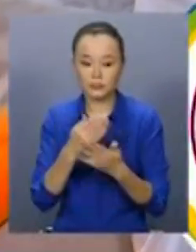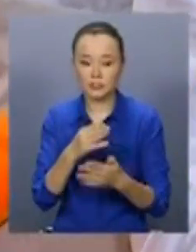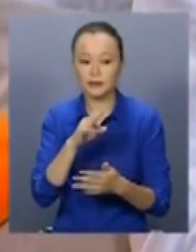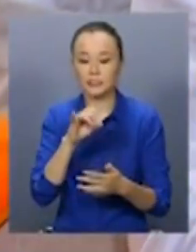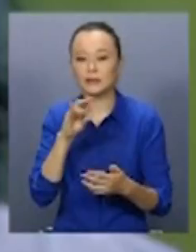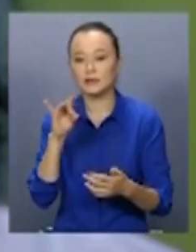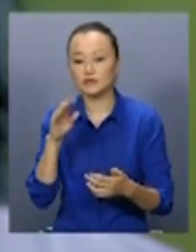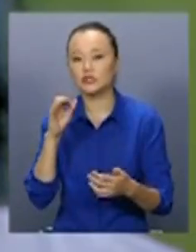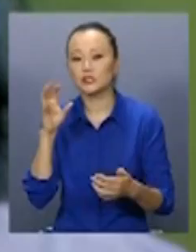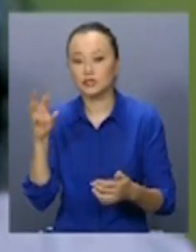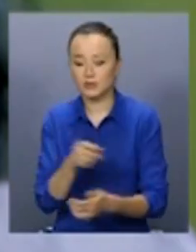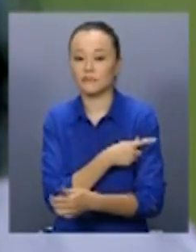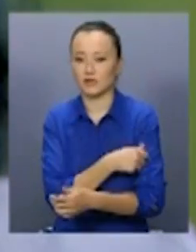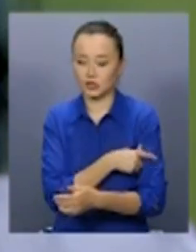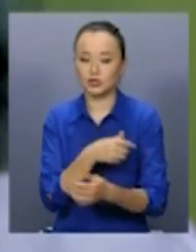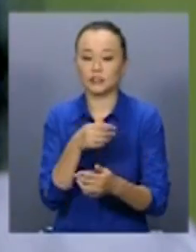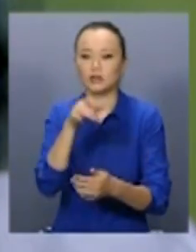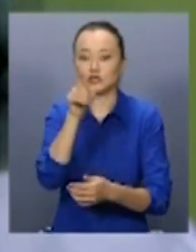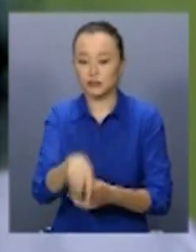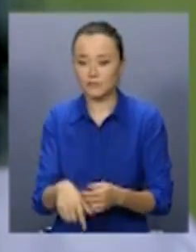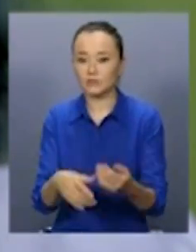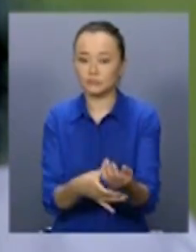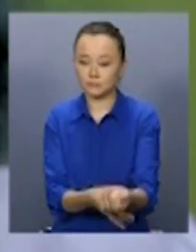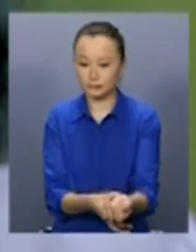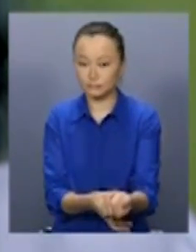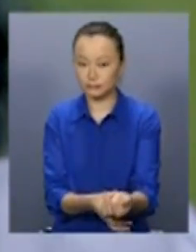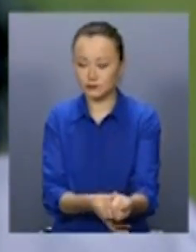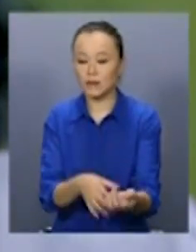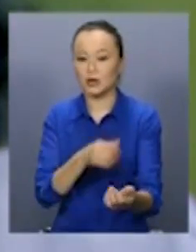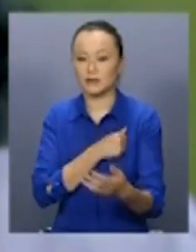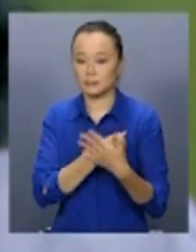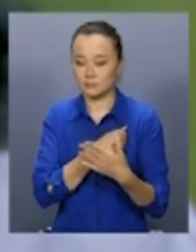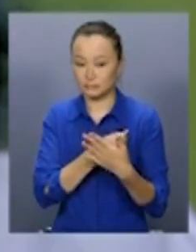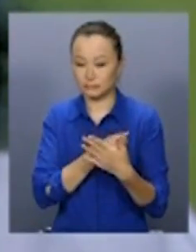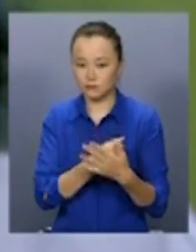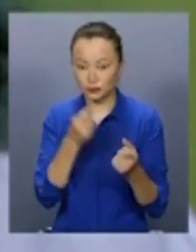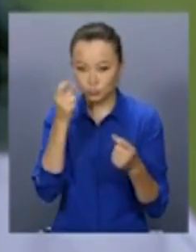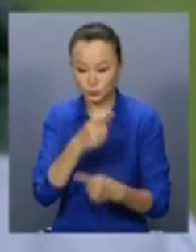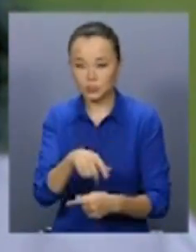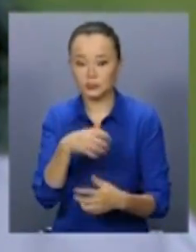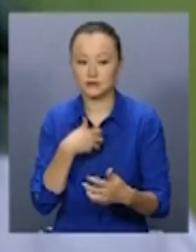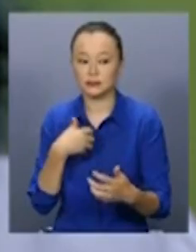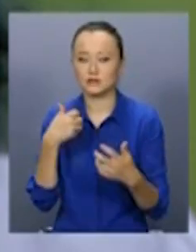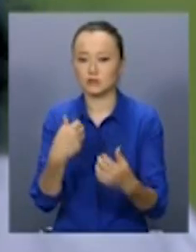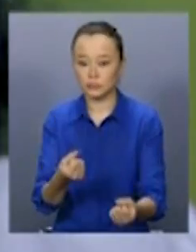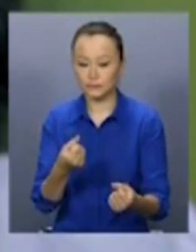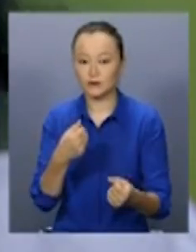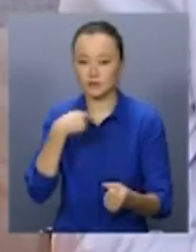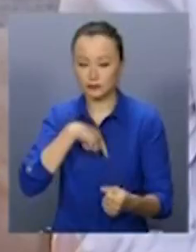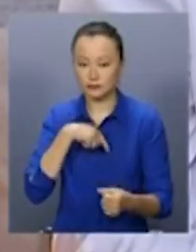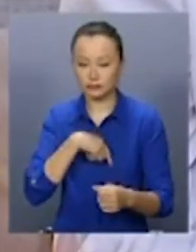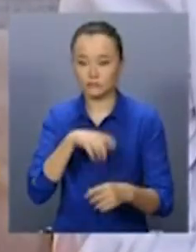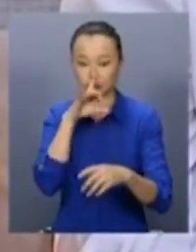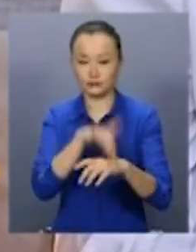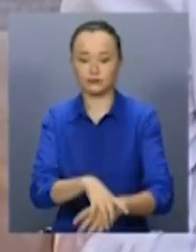мысалы дәрігерлер адамның тамырын басып отырып, пульсін білсе, жалпы денсаулығының ағзадағы ақауды тауып бере